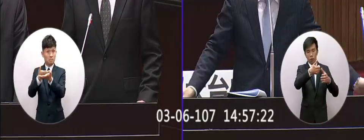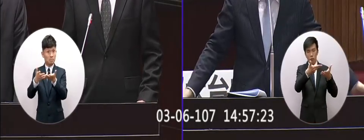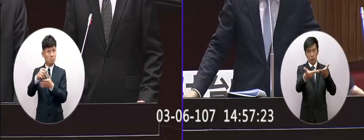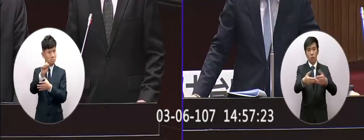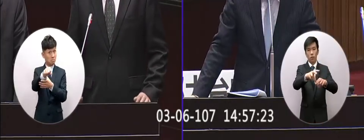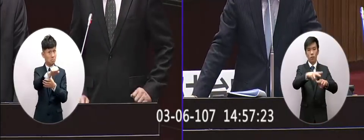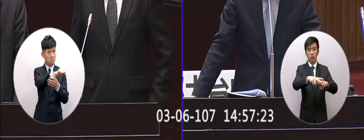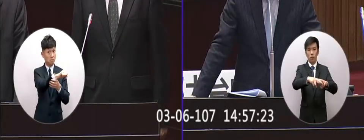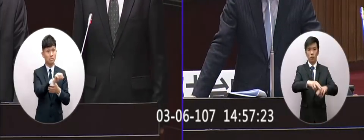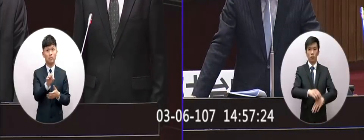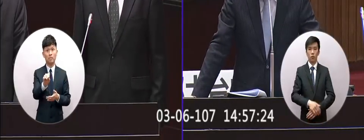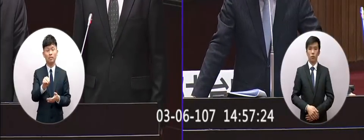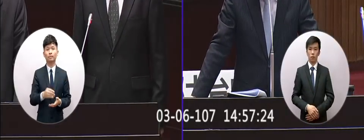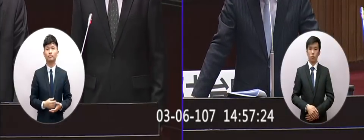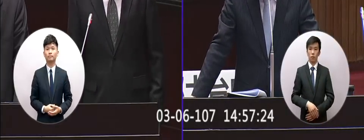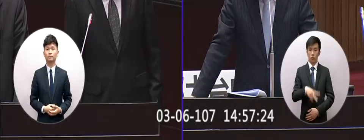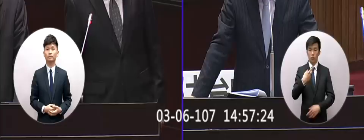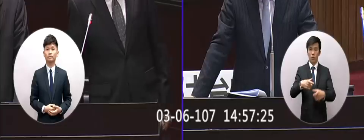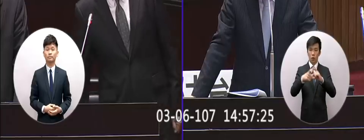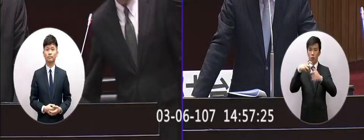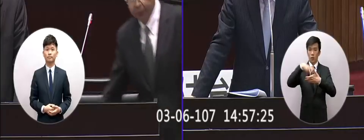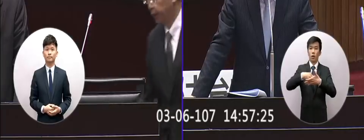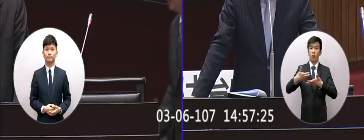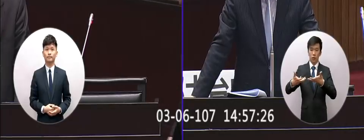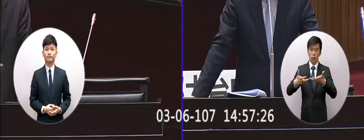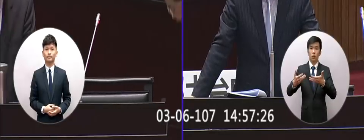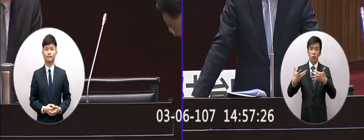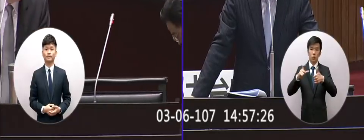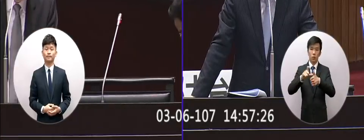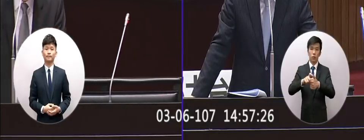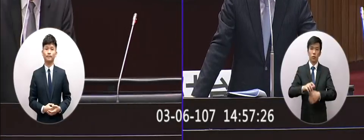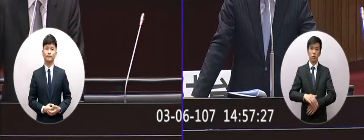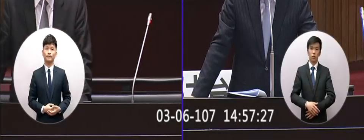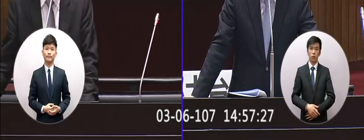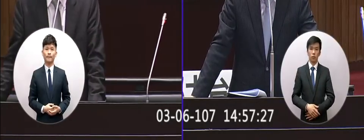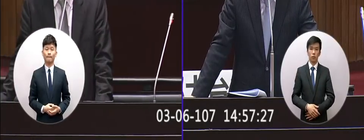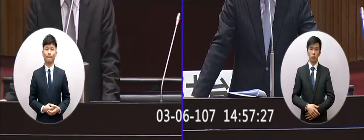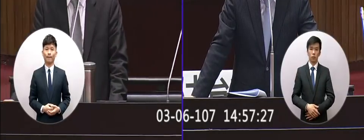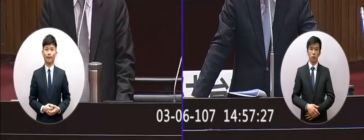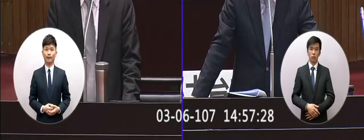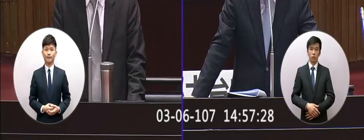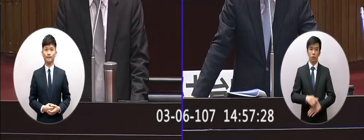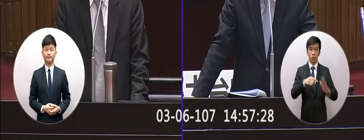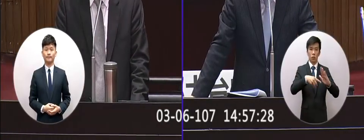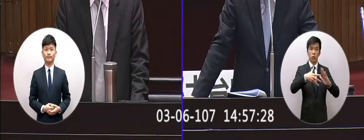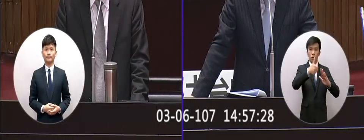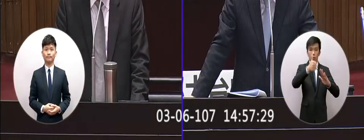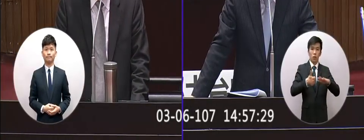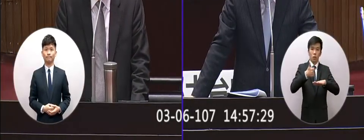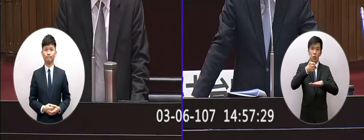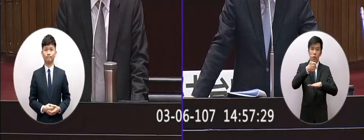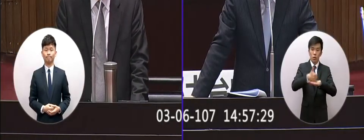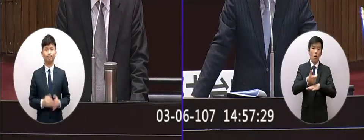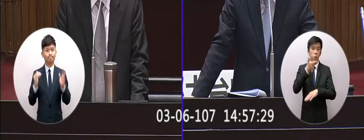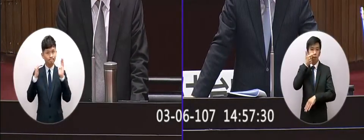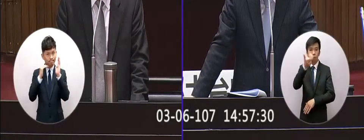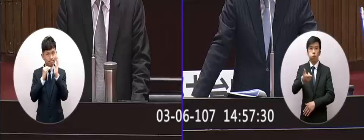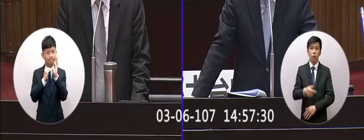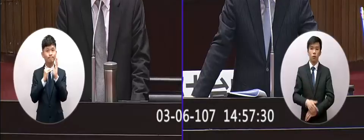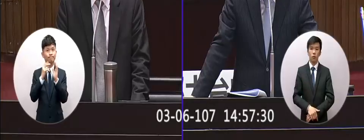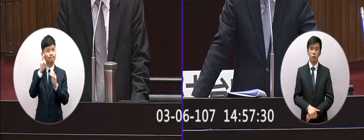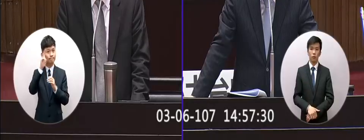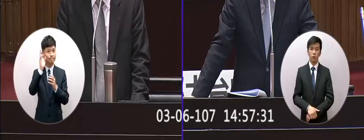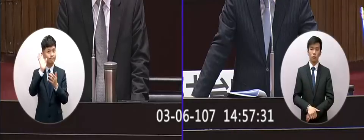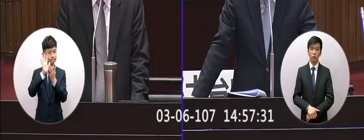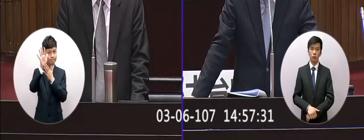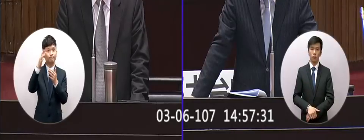我再请教一下院长，我们回到内政议题啊。你就任院长半年了嘛？ 将近，在两天。